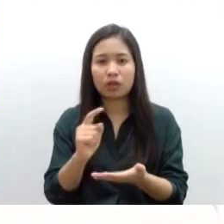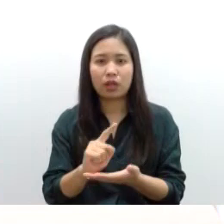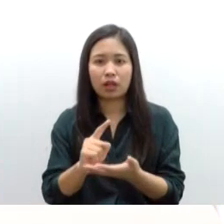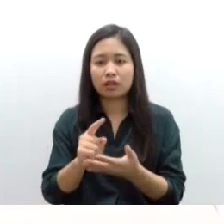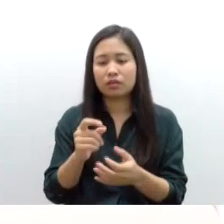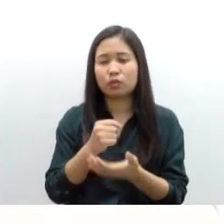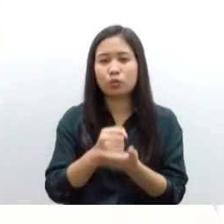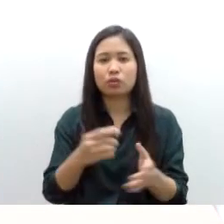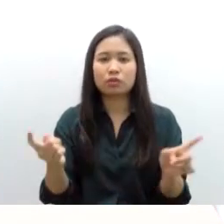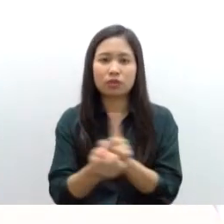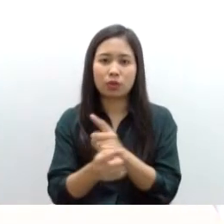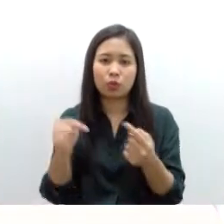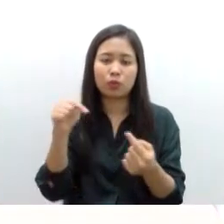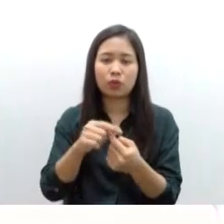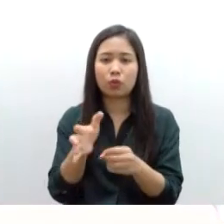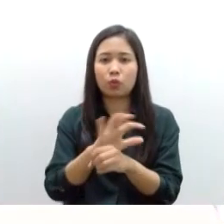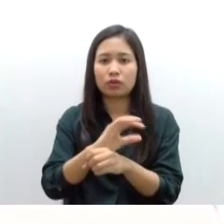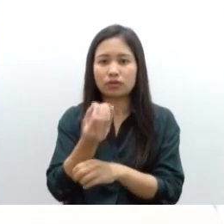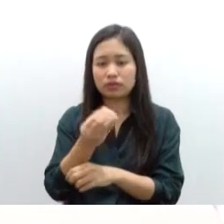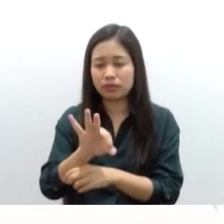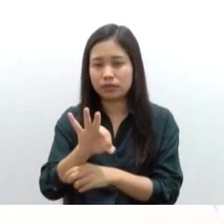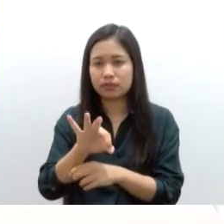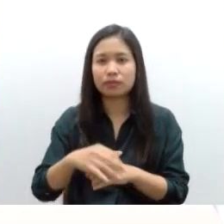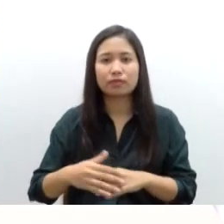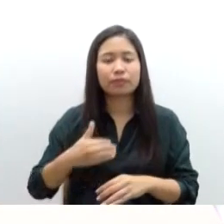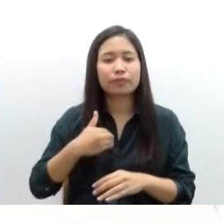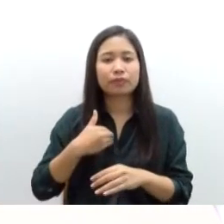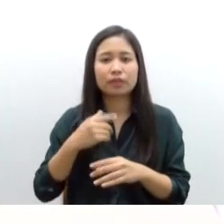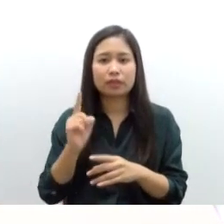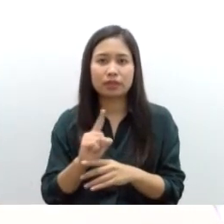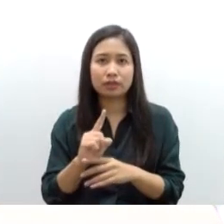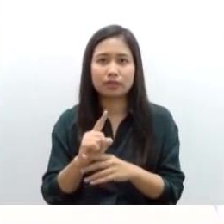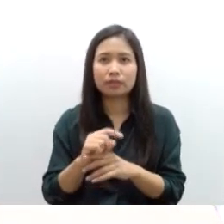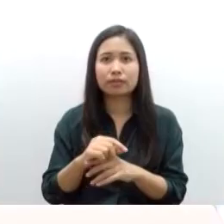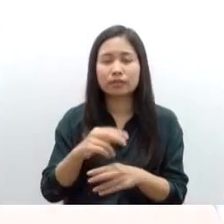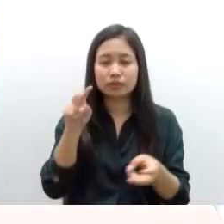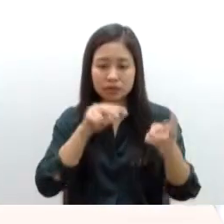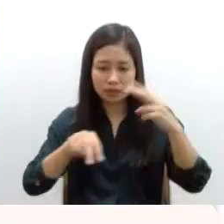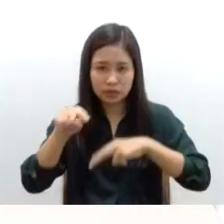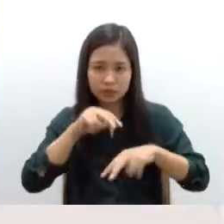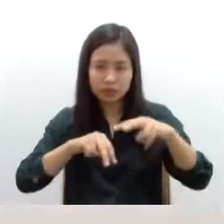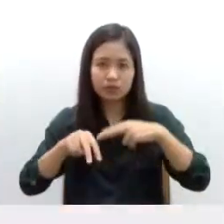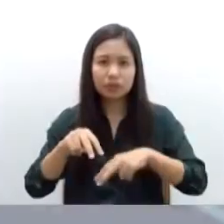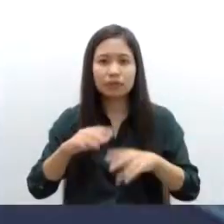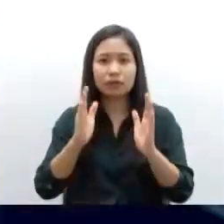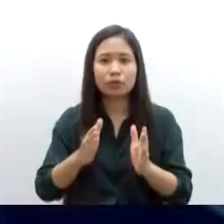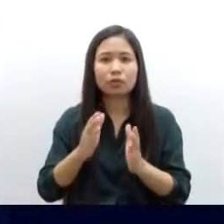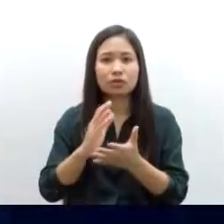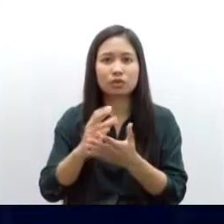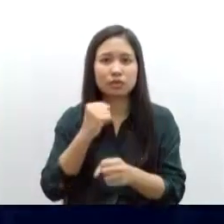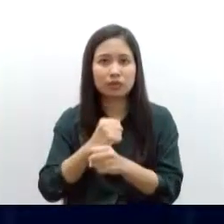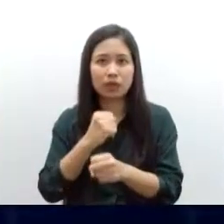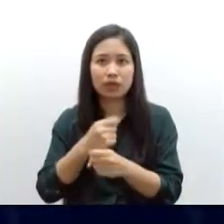ด-19 นะครับแล้วก็ตลอดถึงในส่วนของการที่ดูแลนะครับการที่จะ